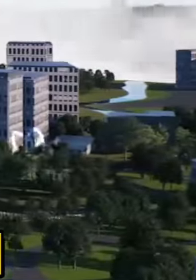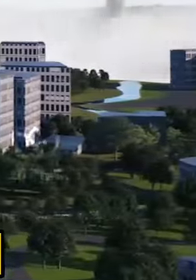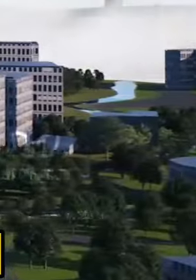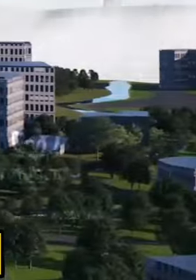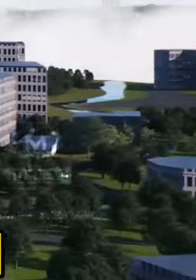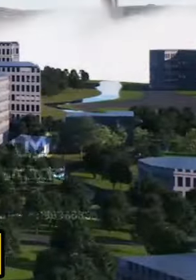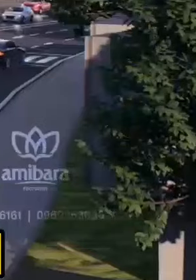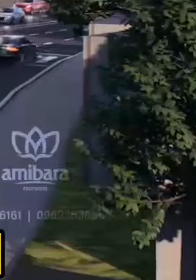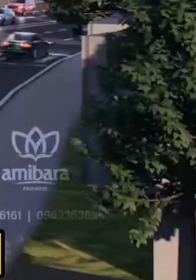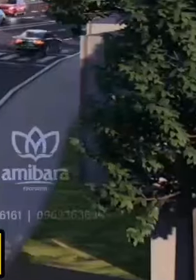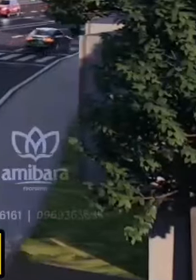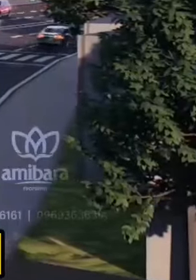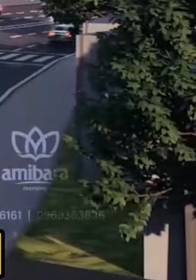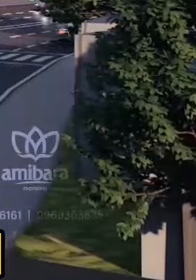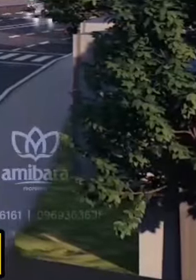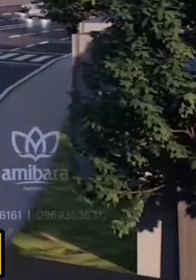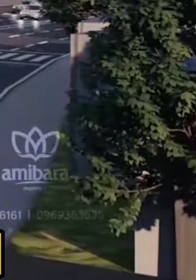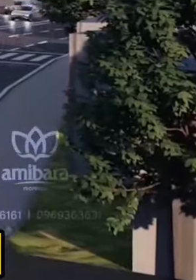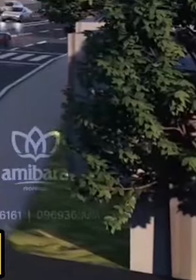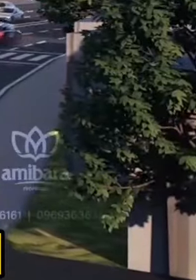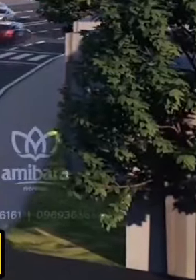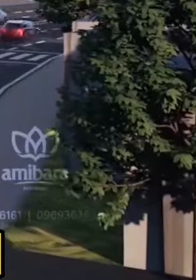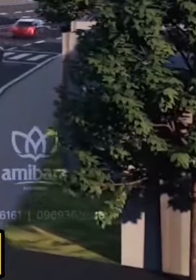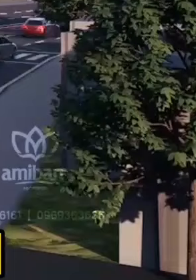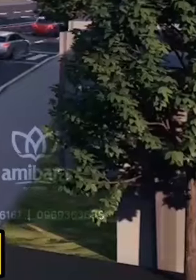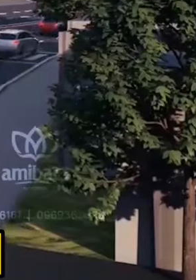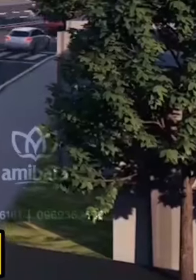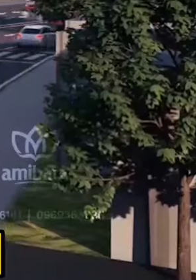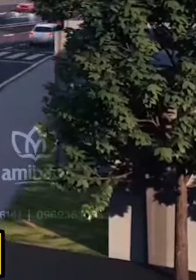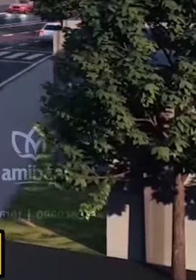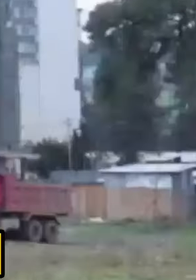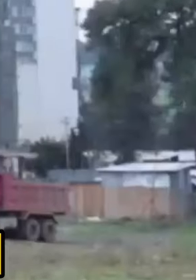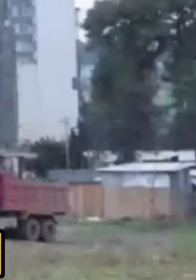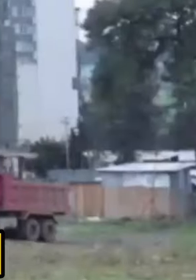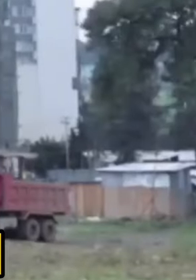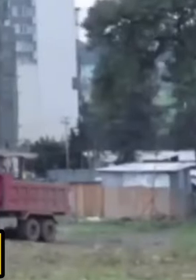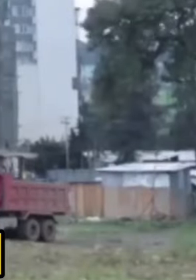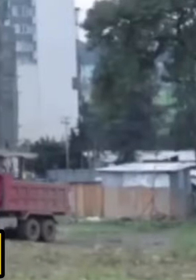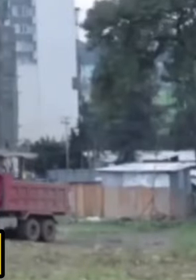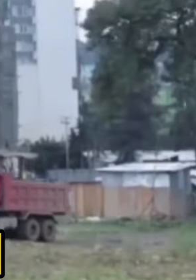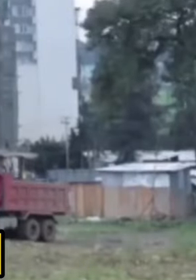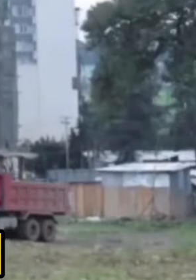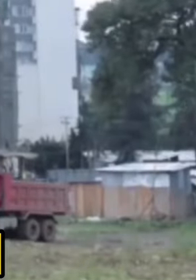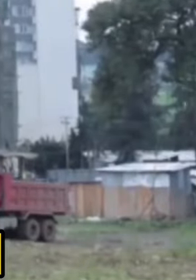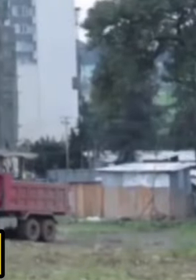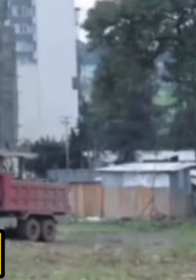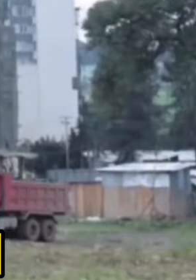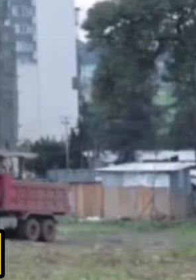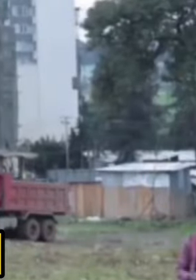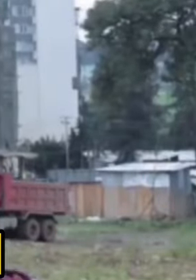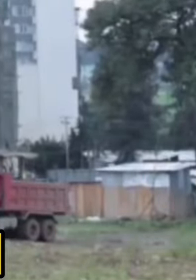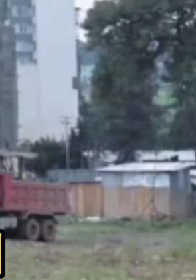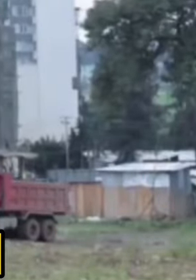ኢንፍሌሽን ሬት ስለማይኖረው ቤቶን እስኪረከቡ ምንም አይነት የዋጋ ጭማሪ አይኖረውም። 65%